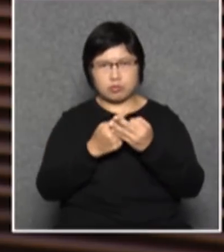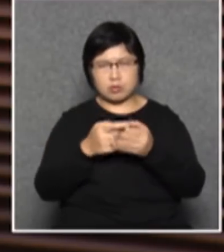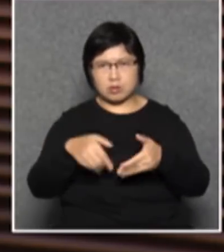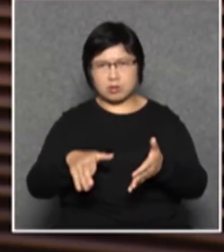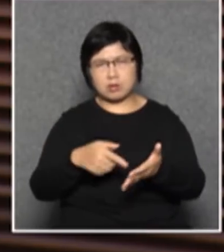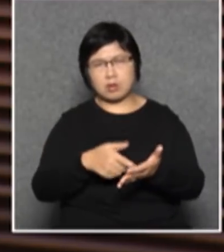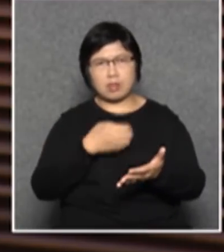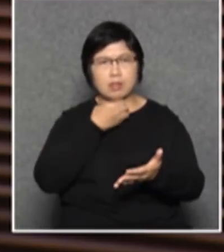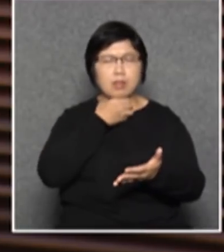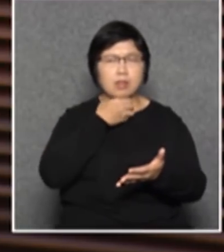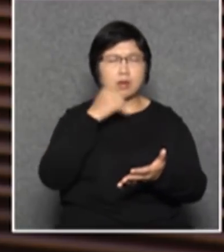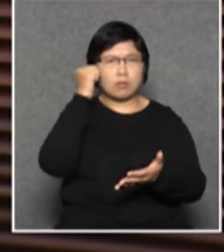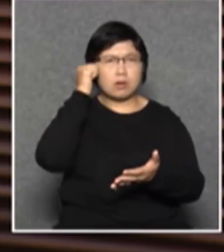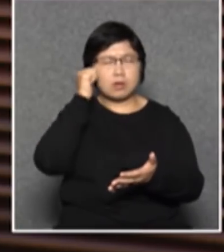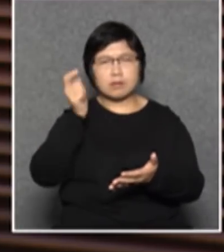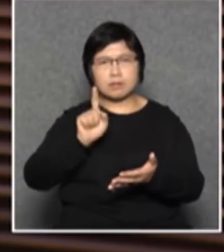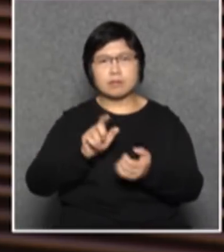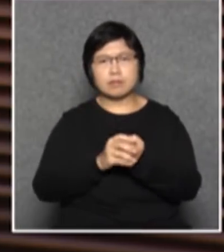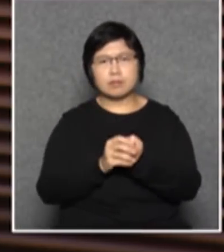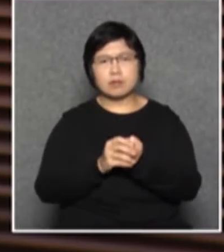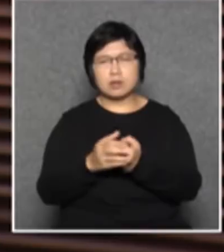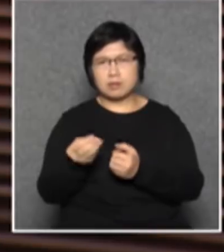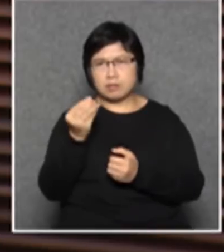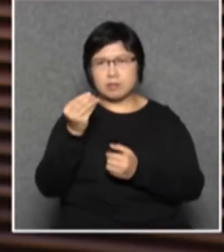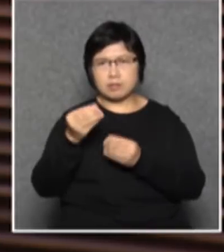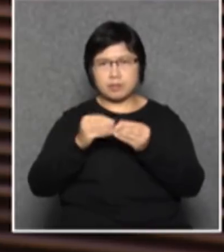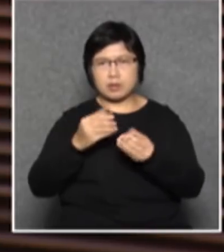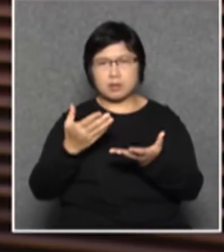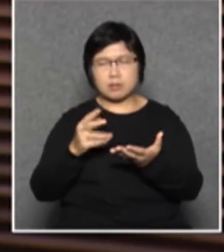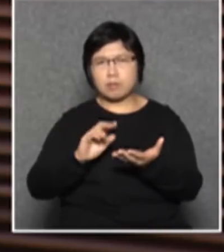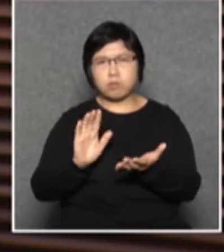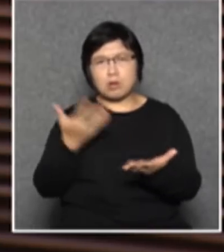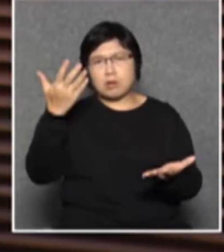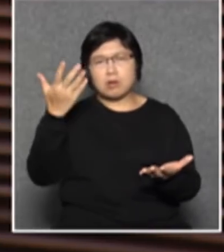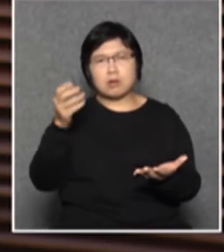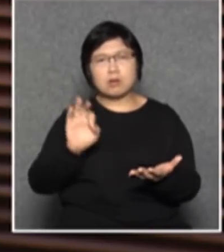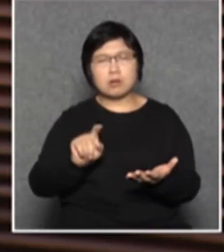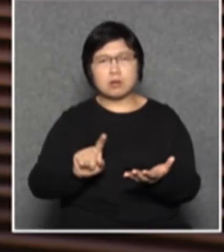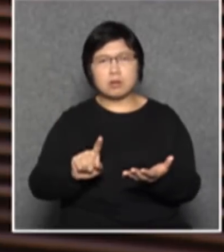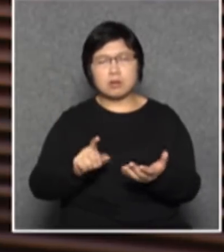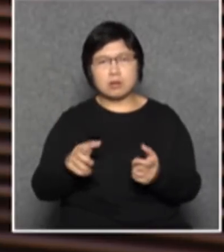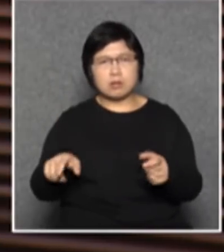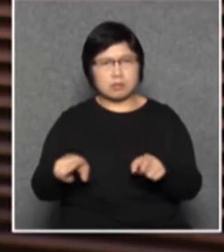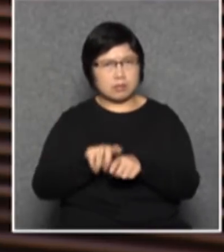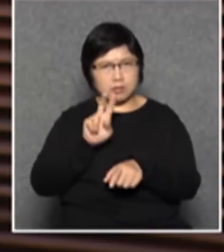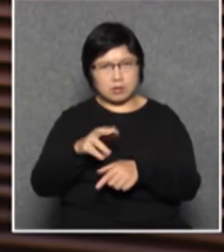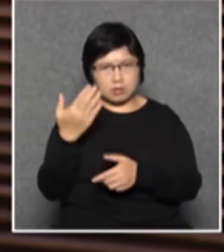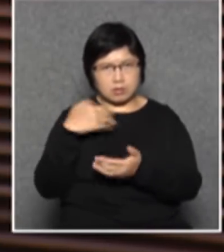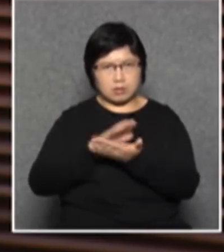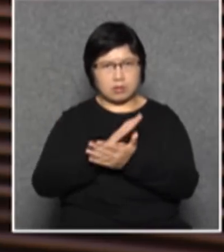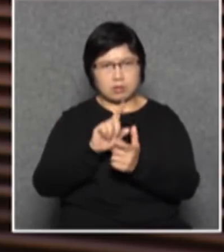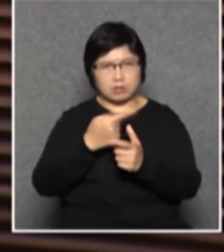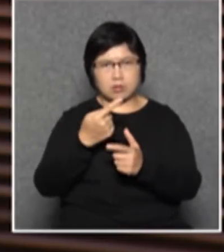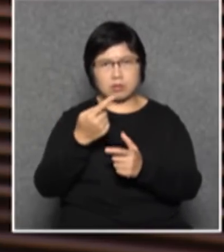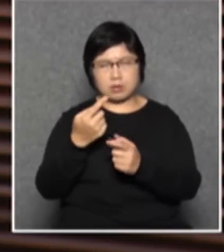斯困境，已經在手的票為何會沒有呢？當我們一起看看過去20個月的情